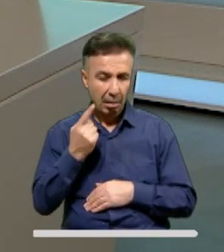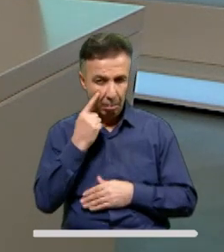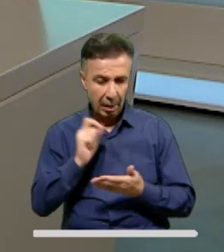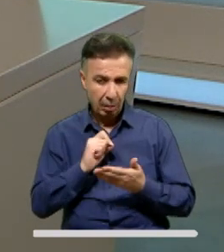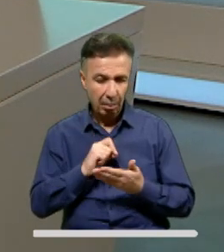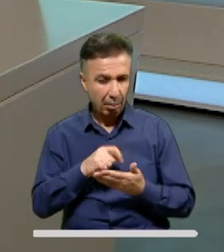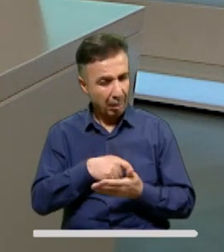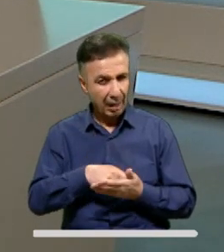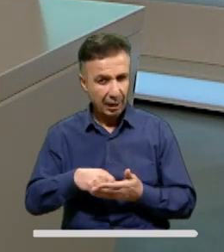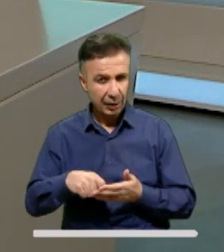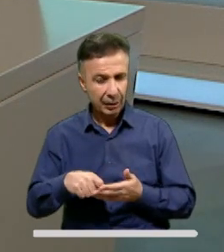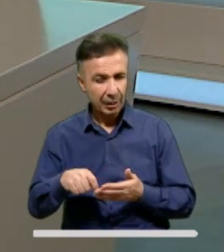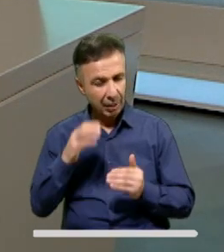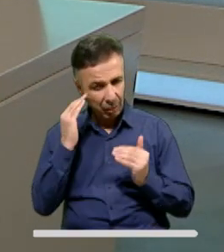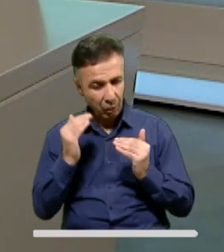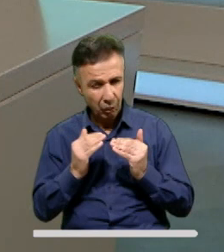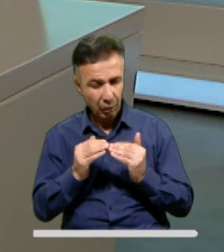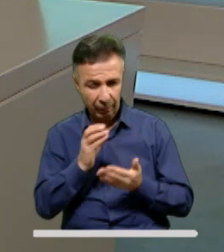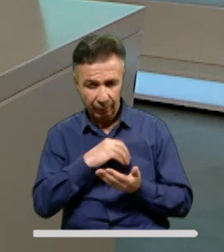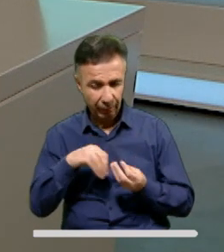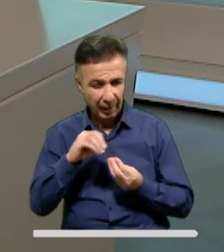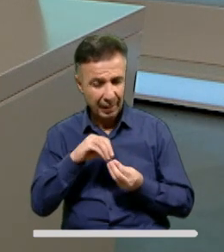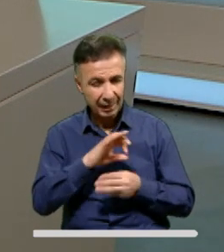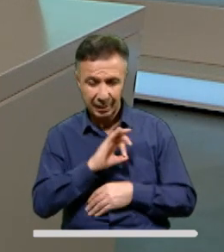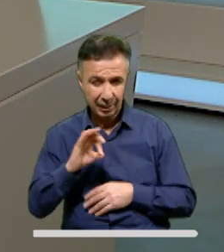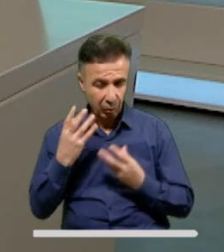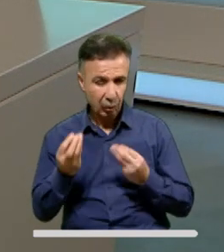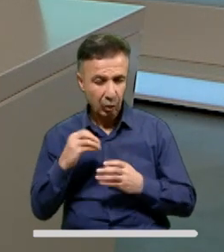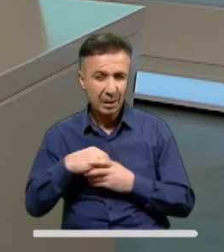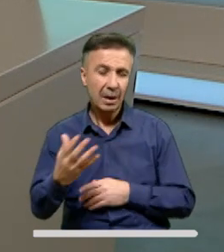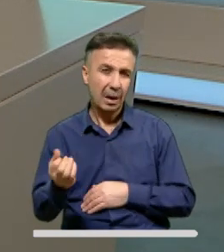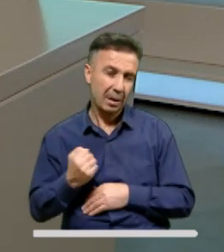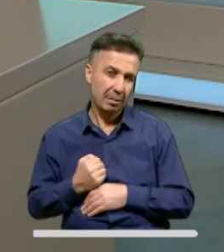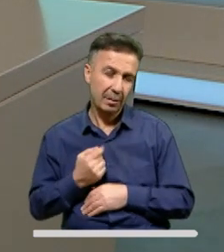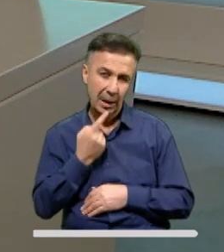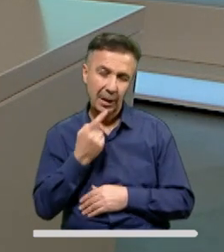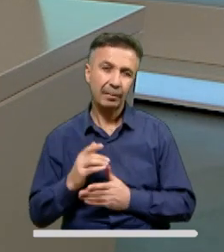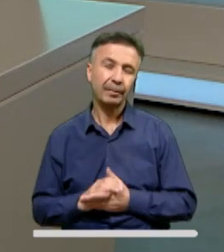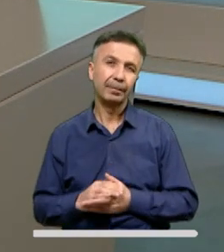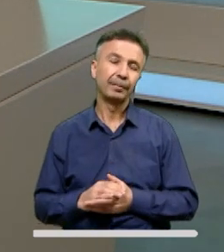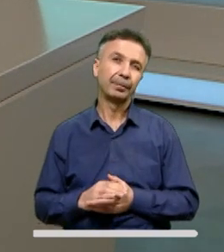bir faiz yok dendi. Ben onun için aldım dedim. Yoksa almazdım filan dedik.